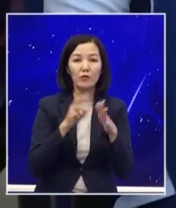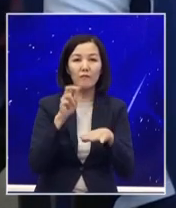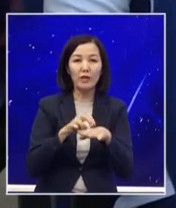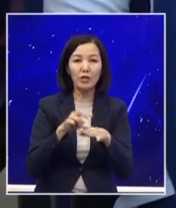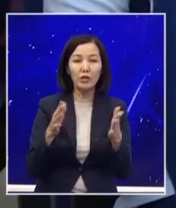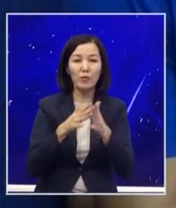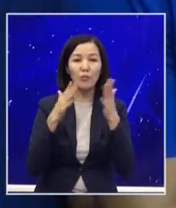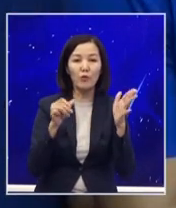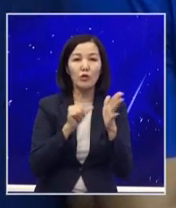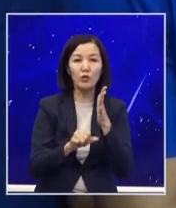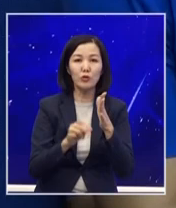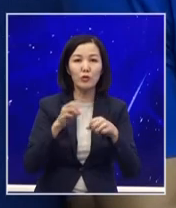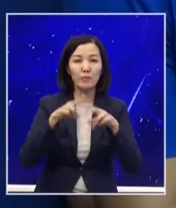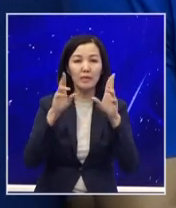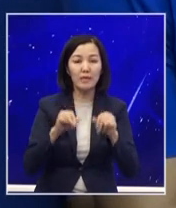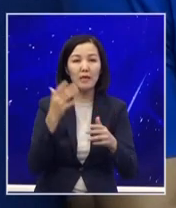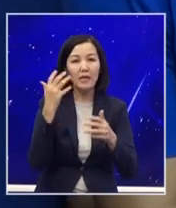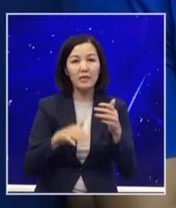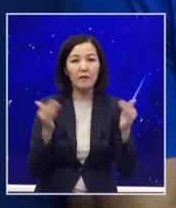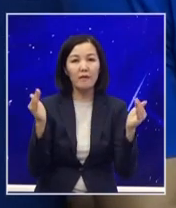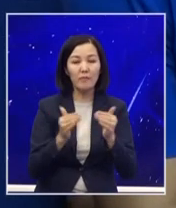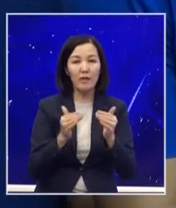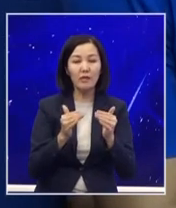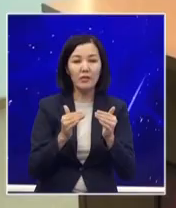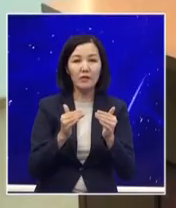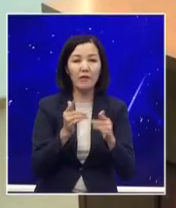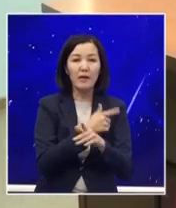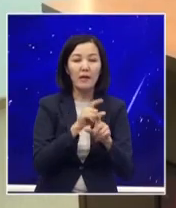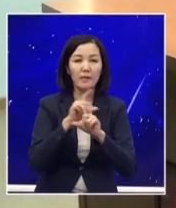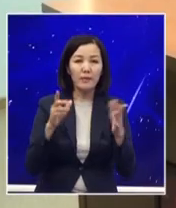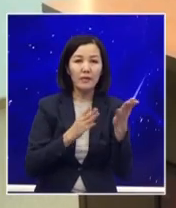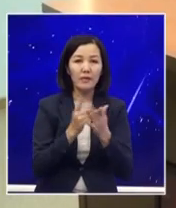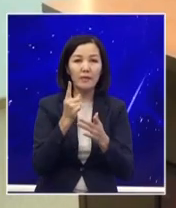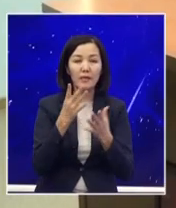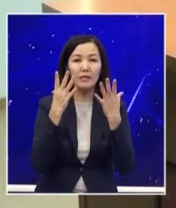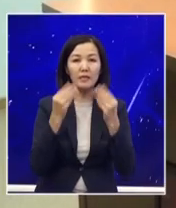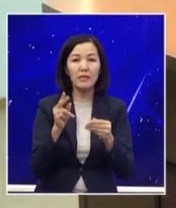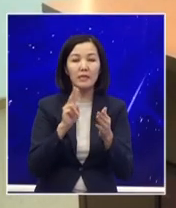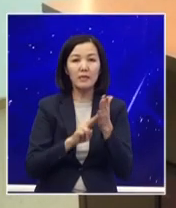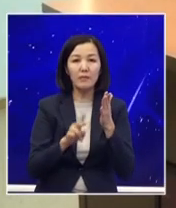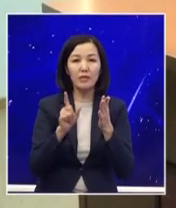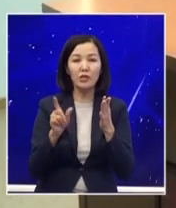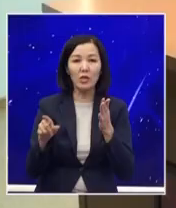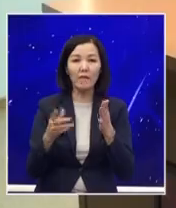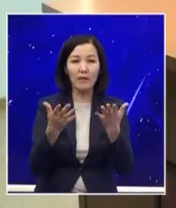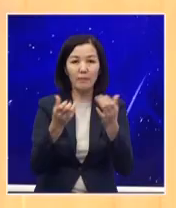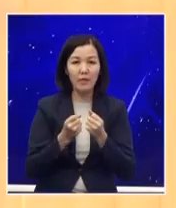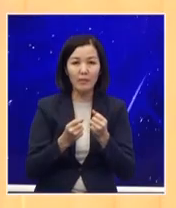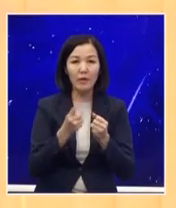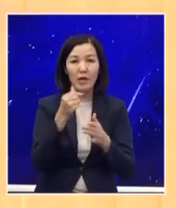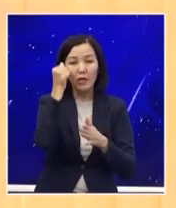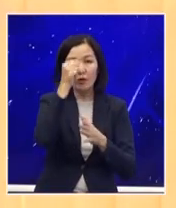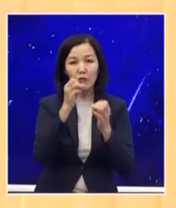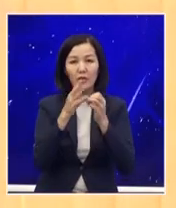и более 600 специалистов среднего и младшего звена в день принимают по 70 пациентов. В год